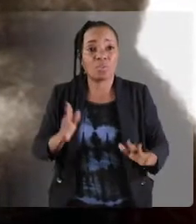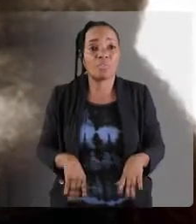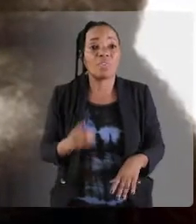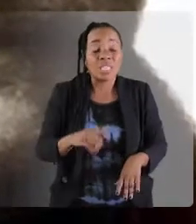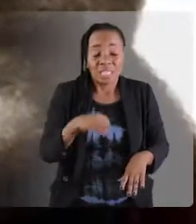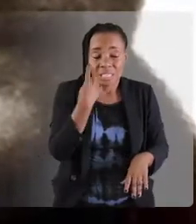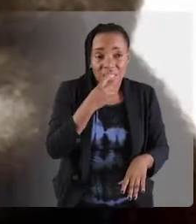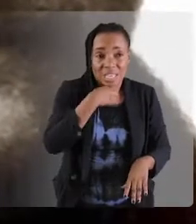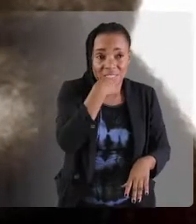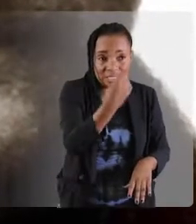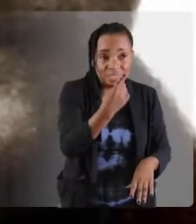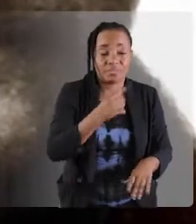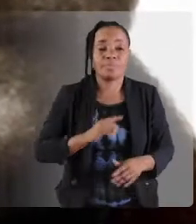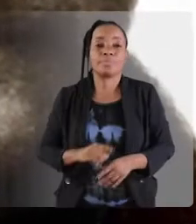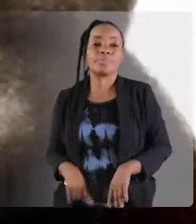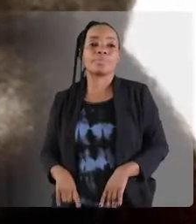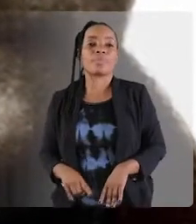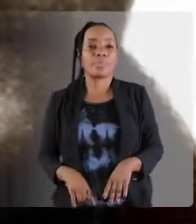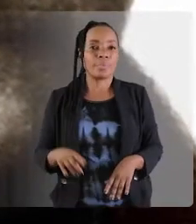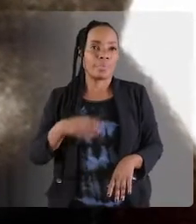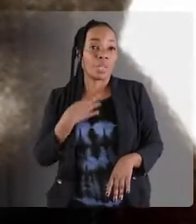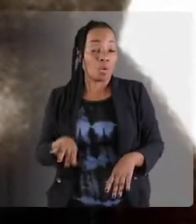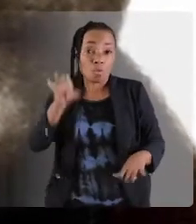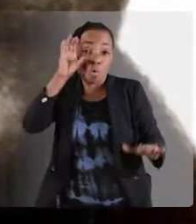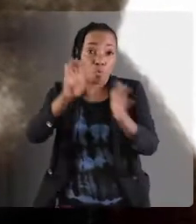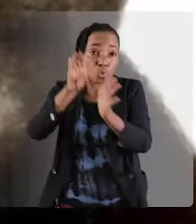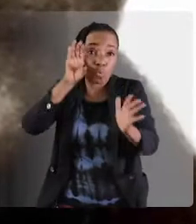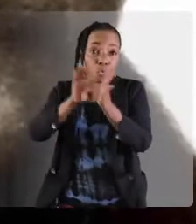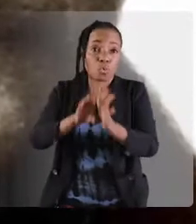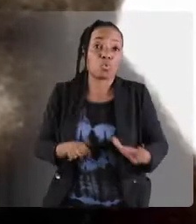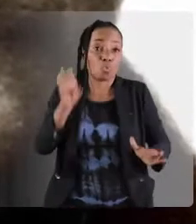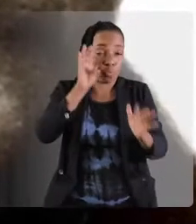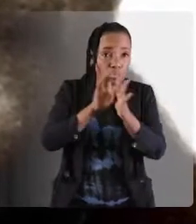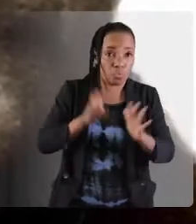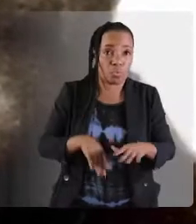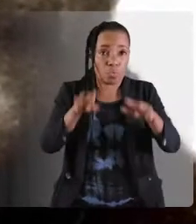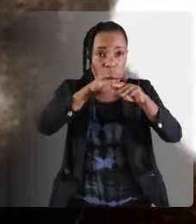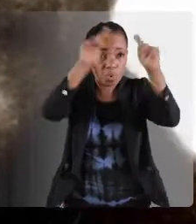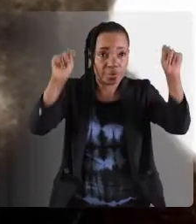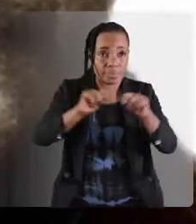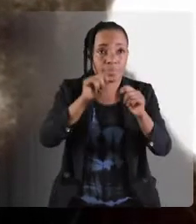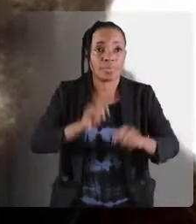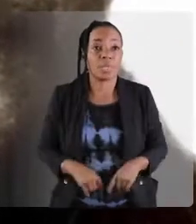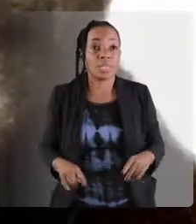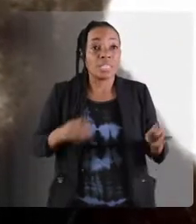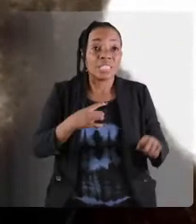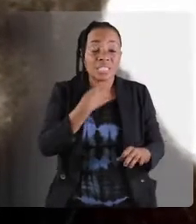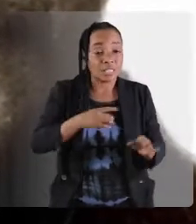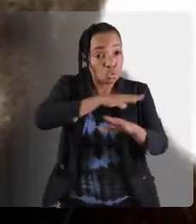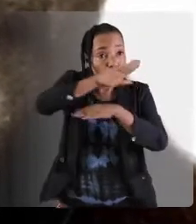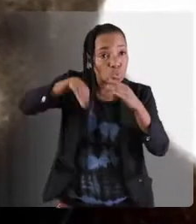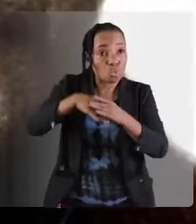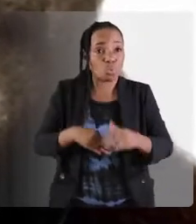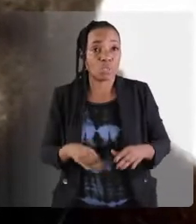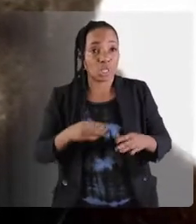qu'on nomme le positivisme, précisait, et je cite, « Tout en nous appartient à l'humanité. Et notre